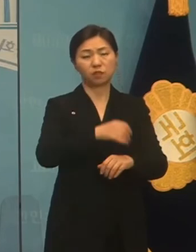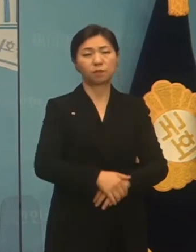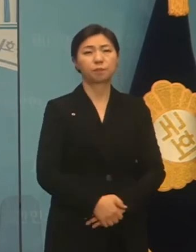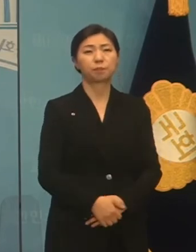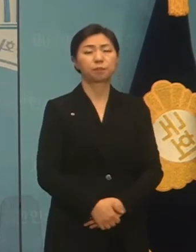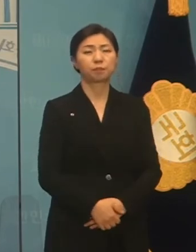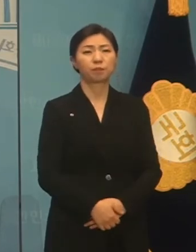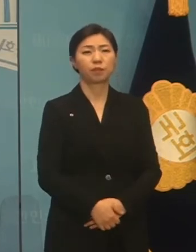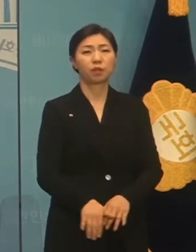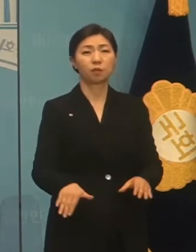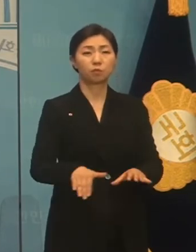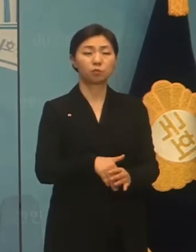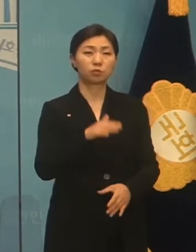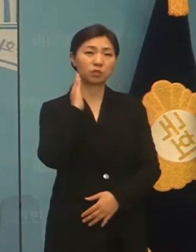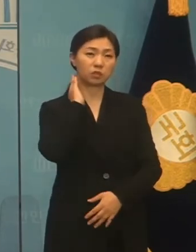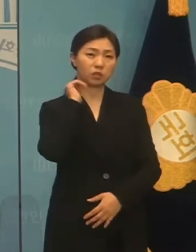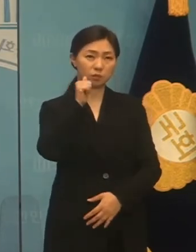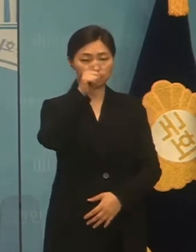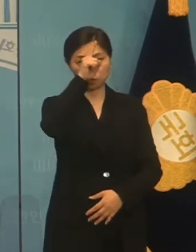문재인 정부의 잘못된